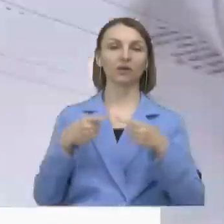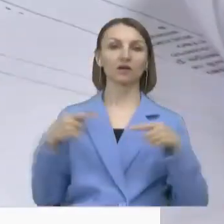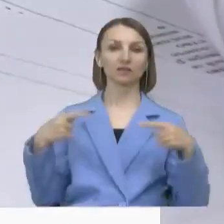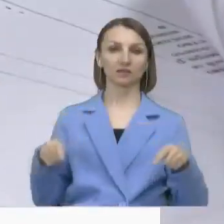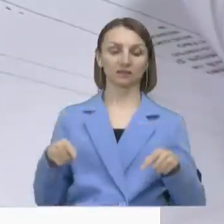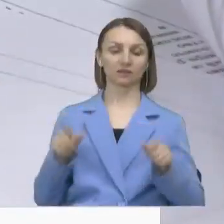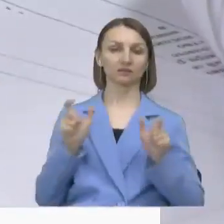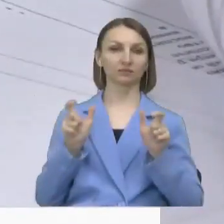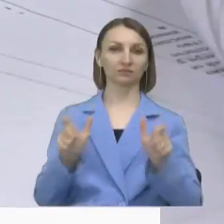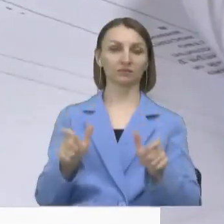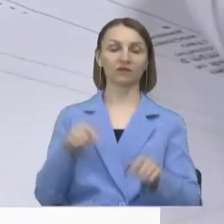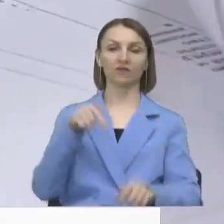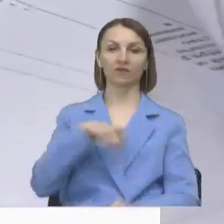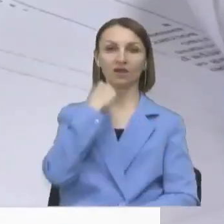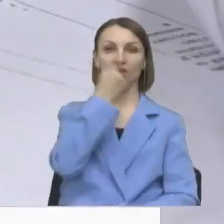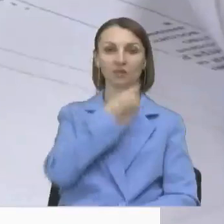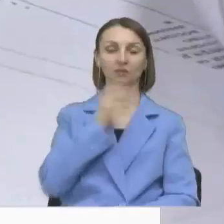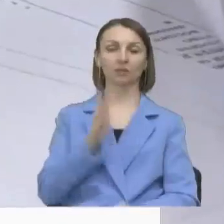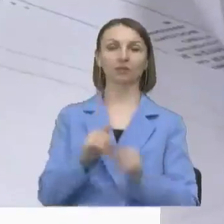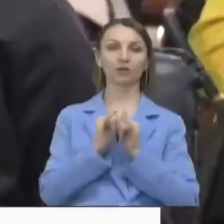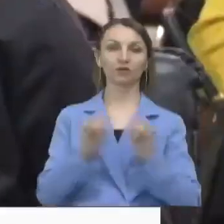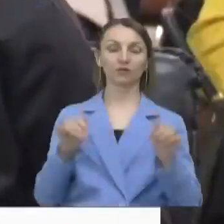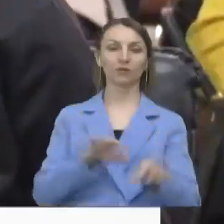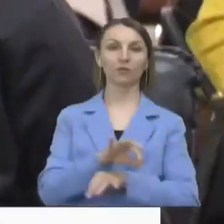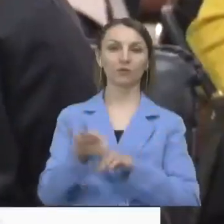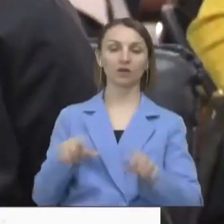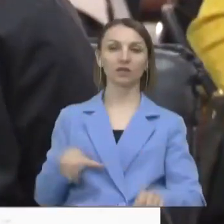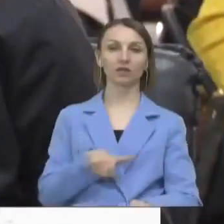административных барьеров в текущем году реализуется проект